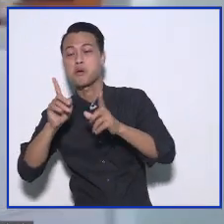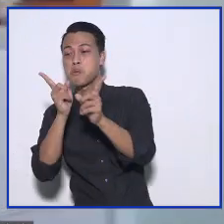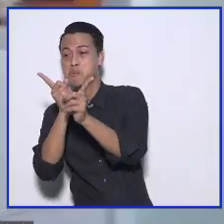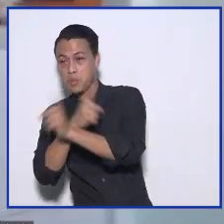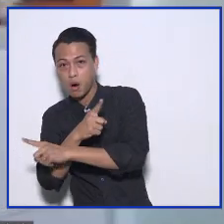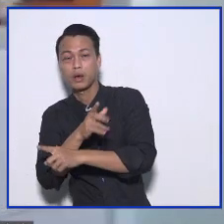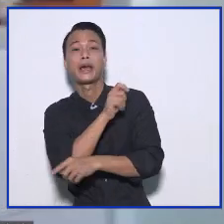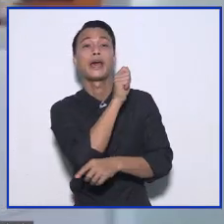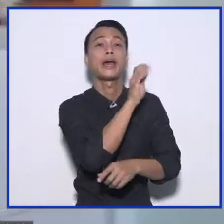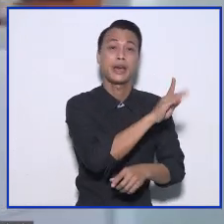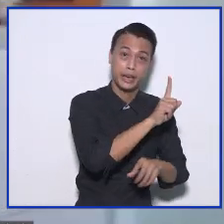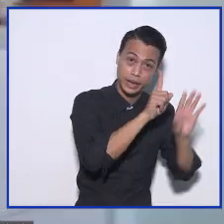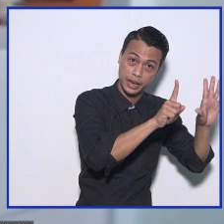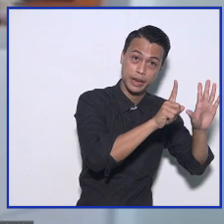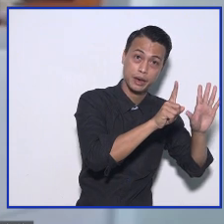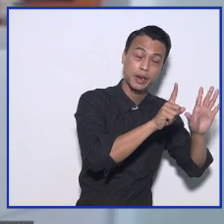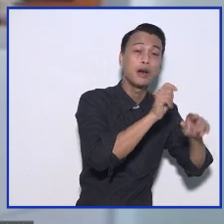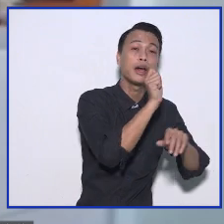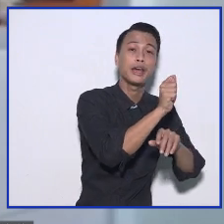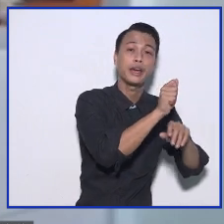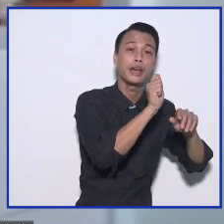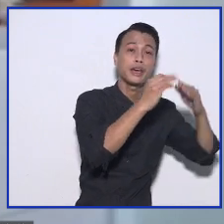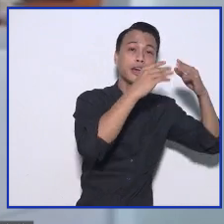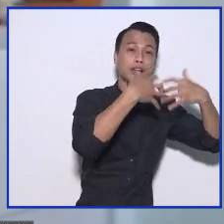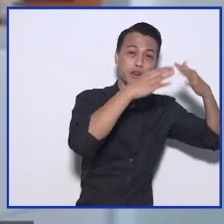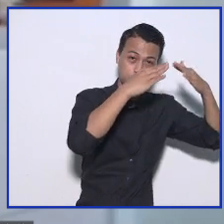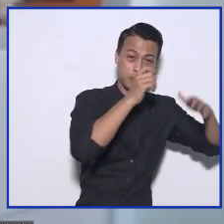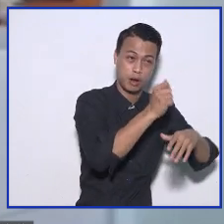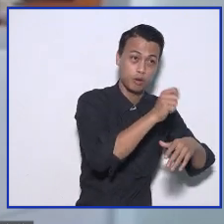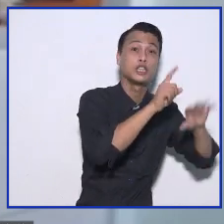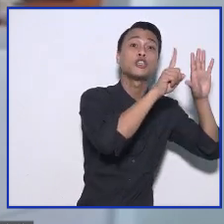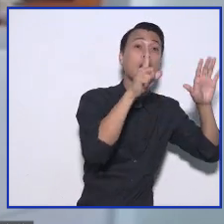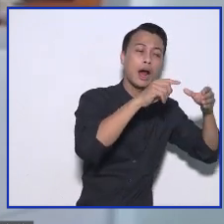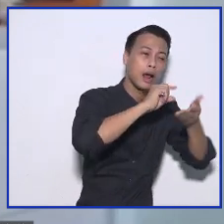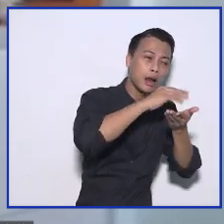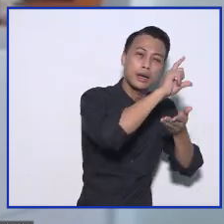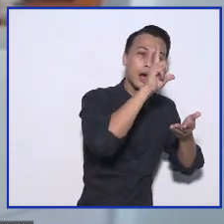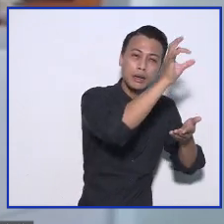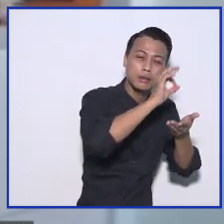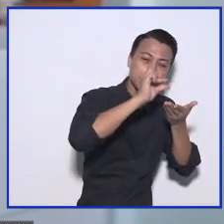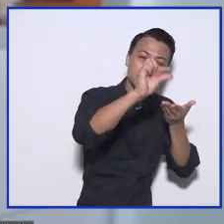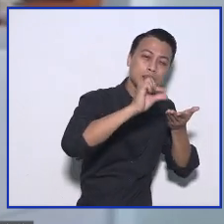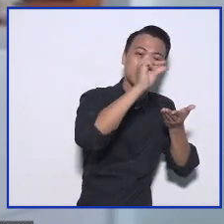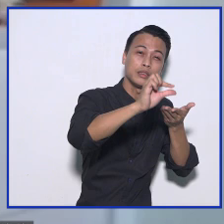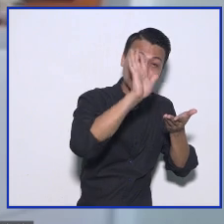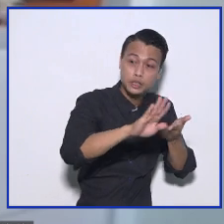A company ကနေ B company ကိုပြောင်းသွားလို့ရှိရင်သူအလုပ်ထုတ်သွားရင် သူ့အတွက်ကိုရမရဆိုတော့သူက A company